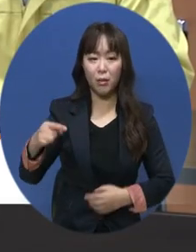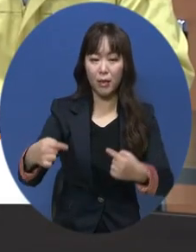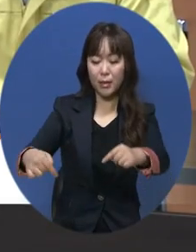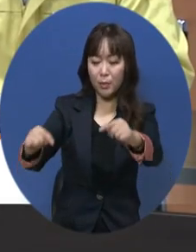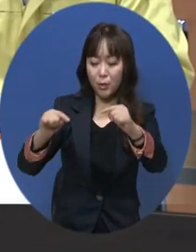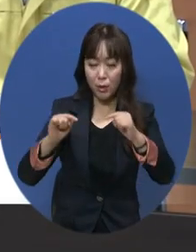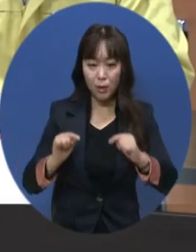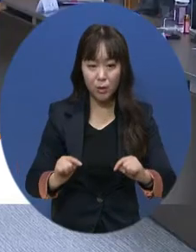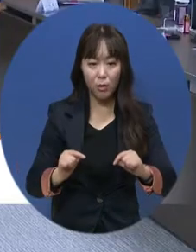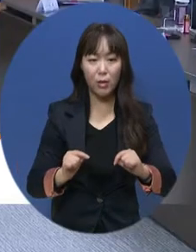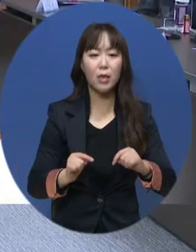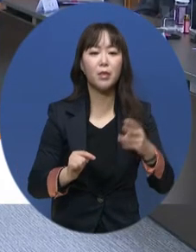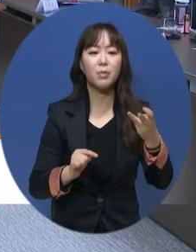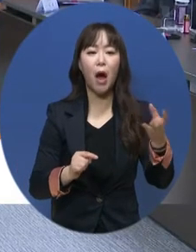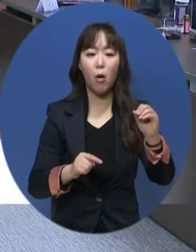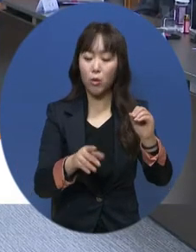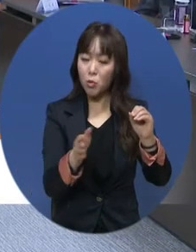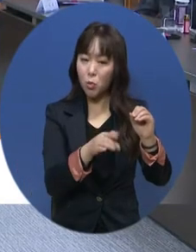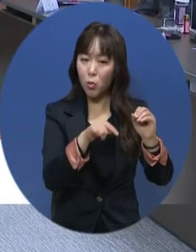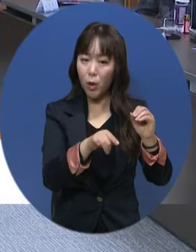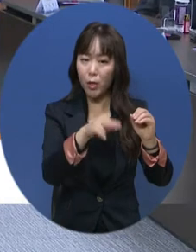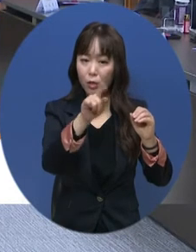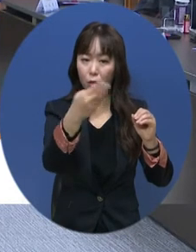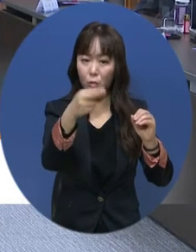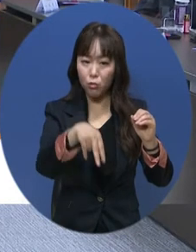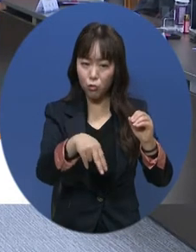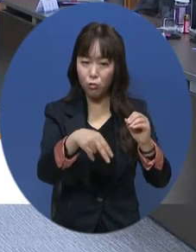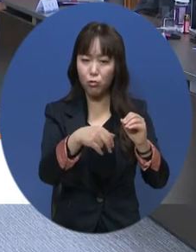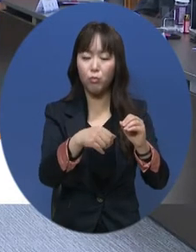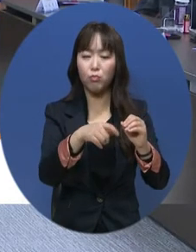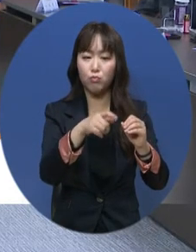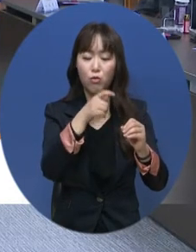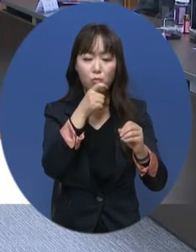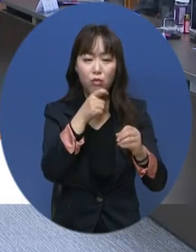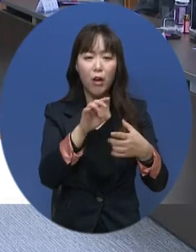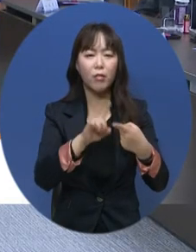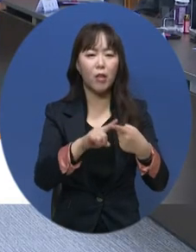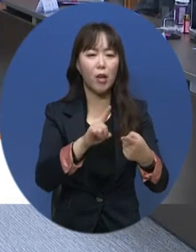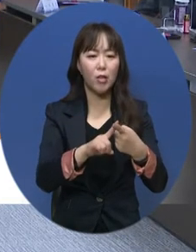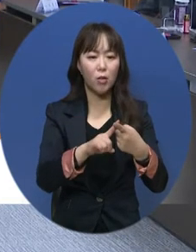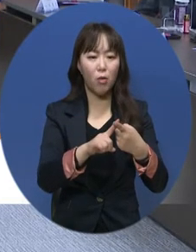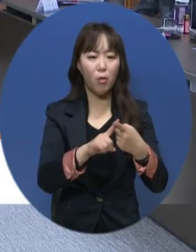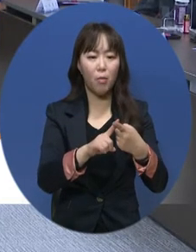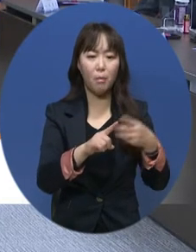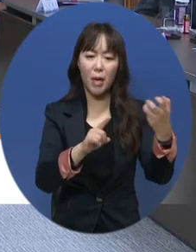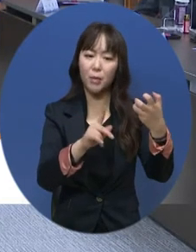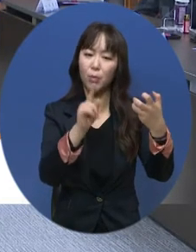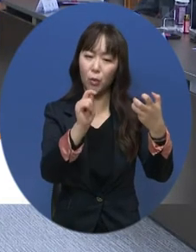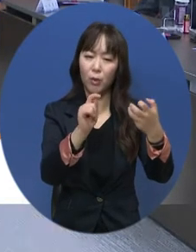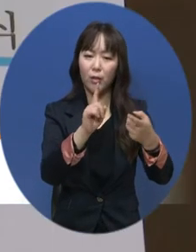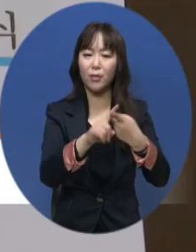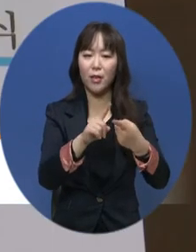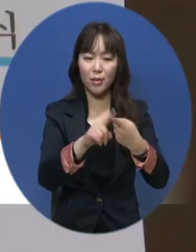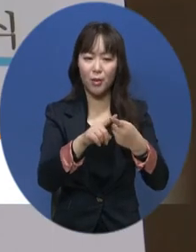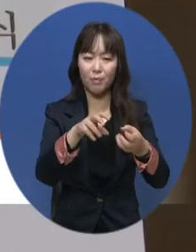가운데 13억원 상당의 고흥 석류 식품원료 80분 을 납품하는 협약을 체결했습니다